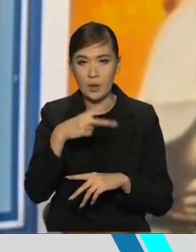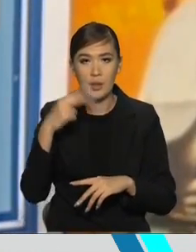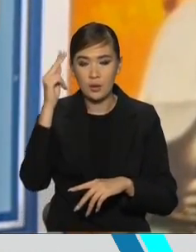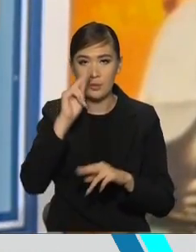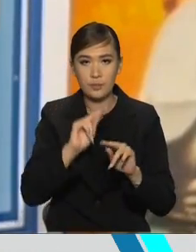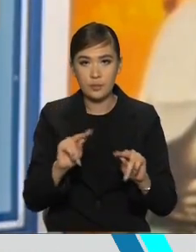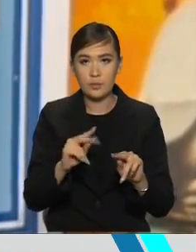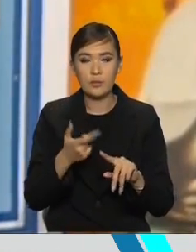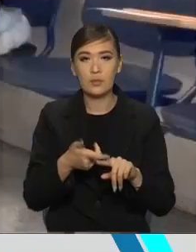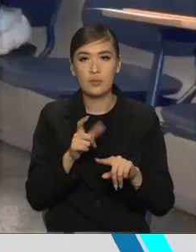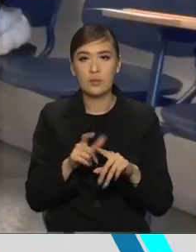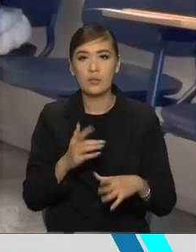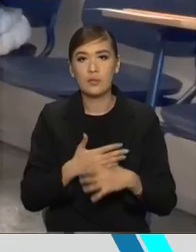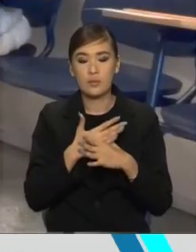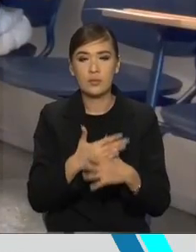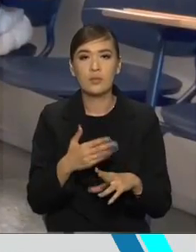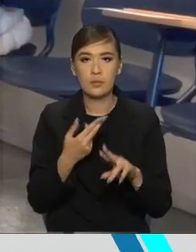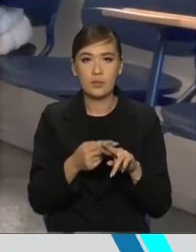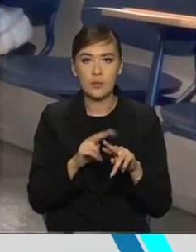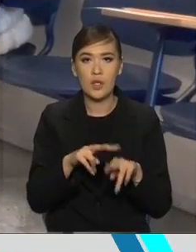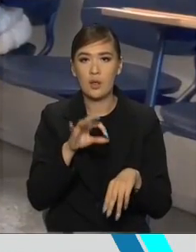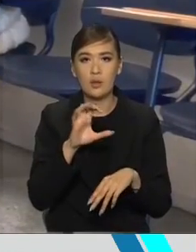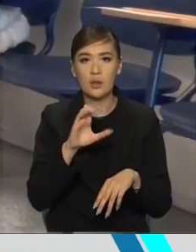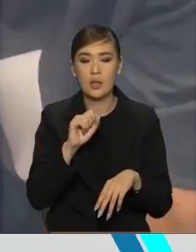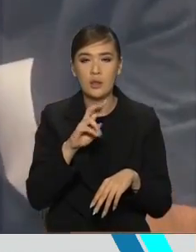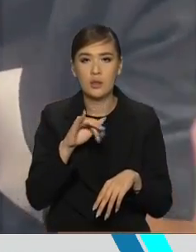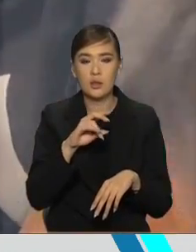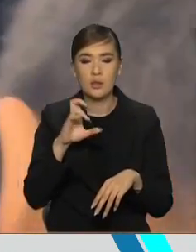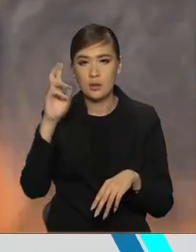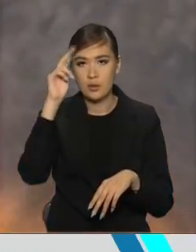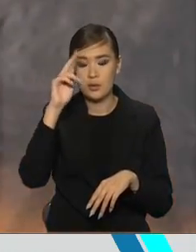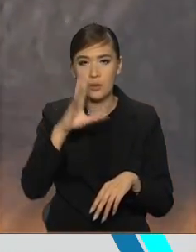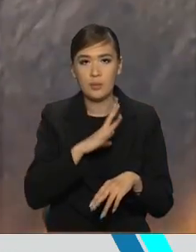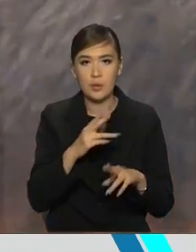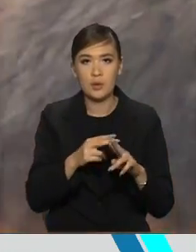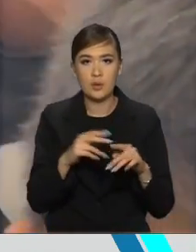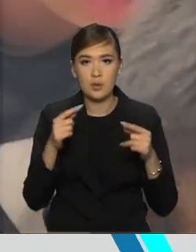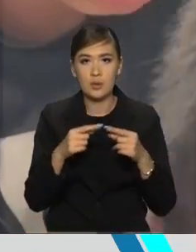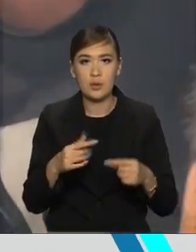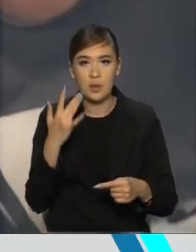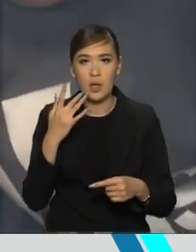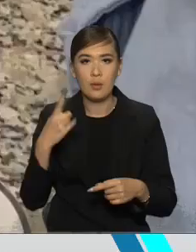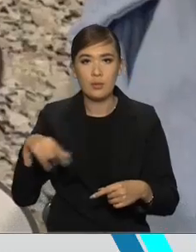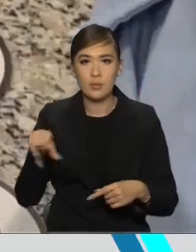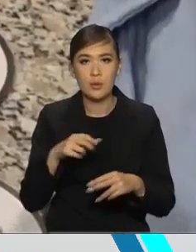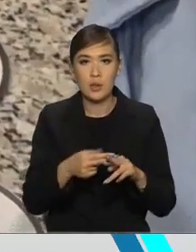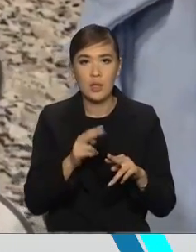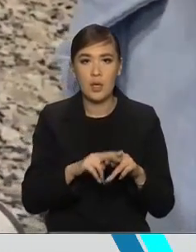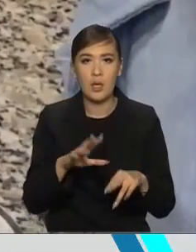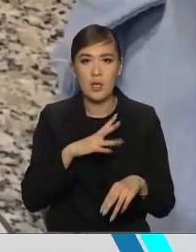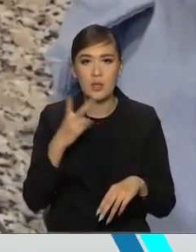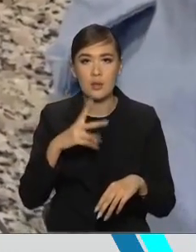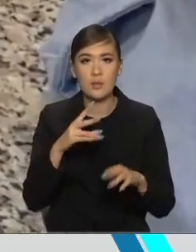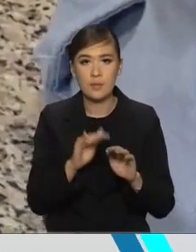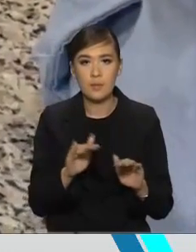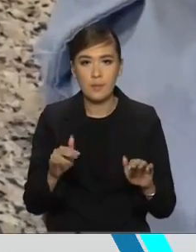өте көмегі тиіп жатыр бізге. Лос-Анджелестегі қазақ тілі сабақтары 2 жылдан бері тұрақты өткізіліп келеді. Апта сайын кемі 20 бала жиналады.